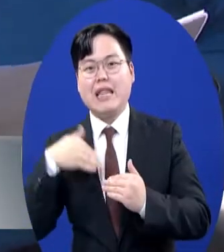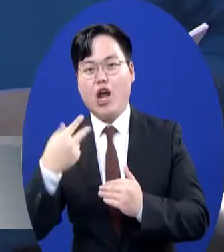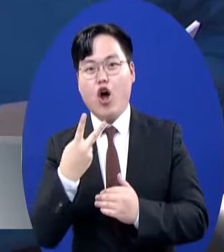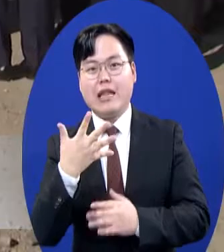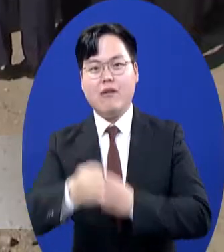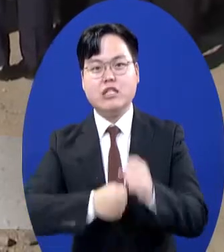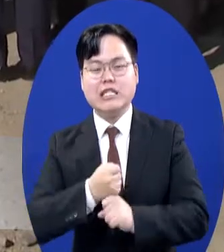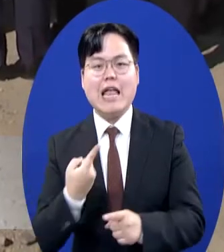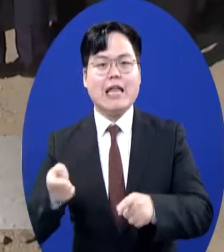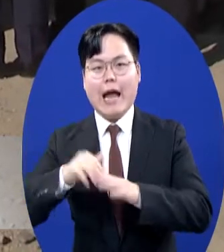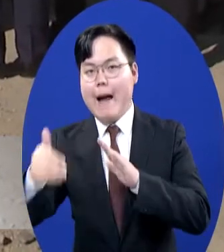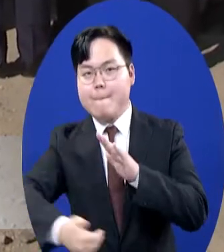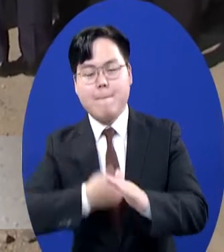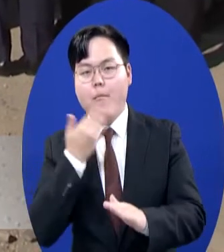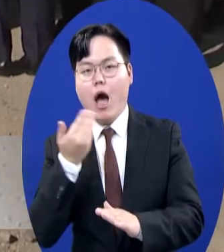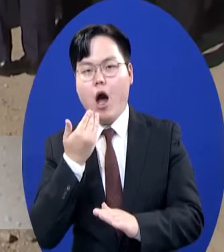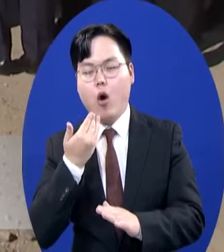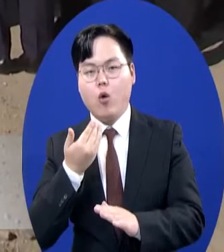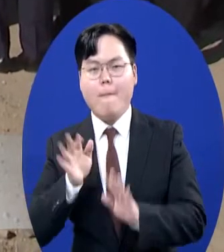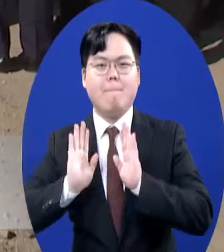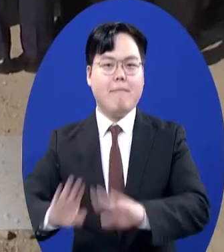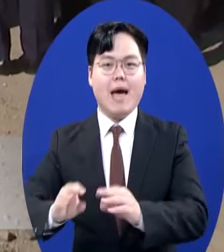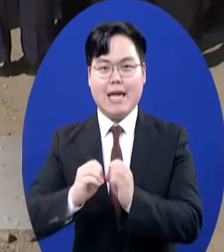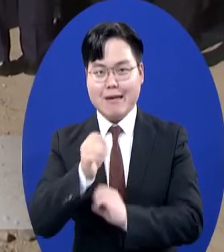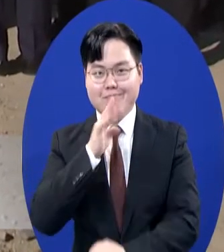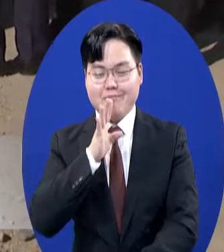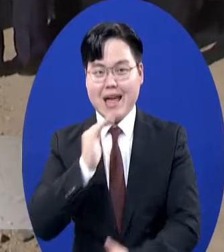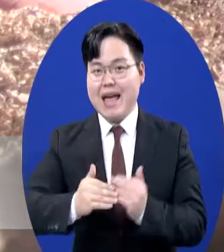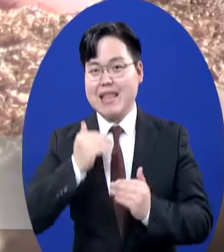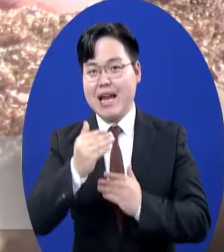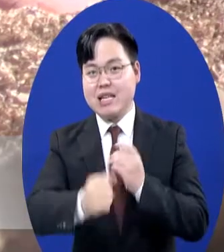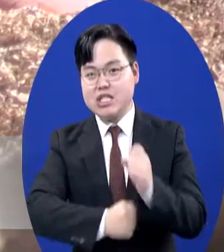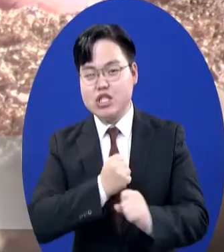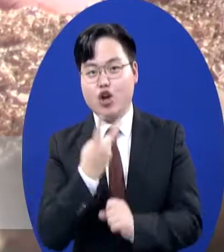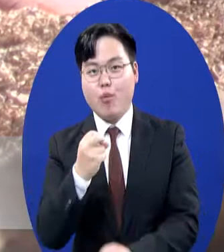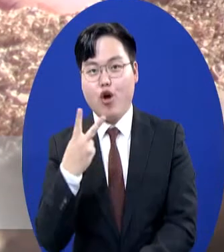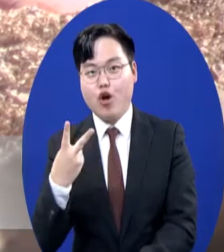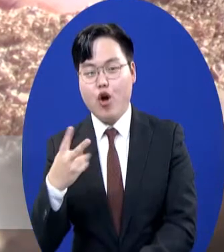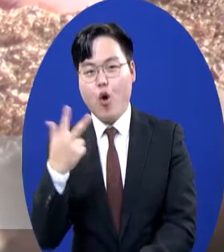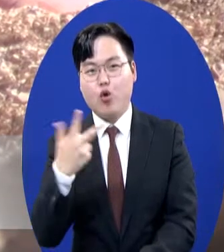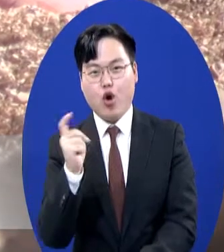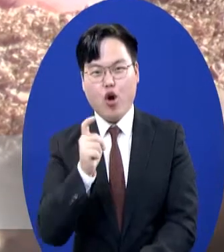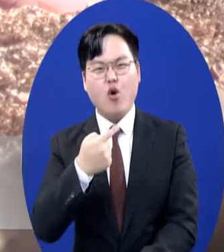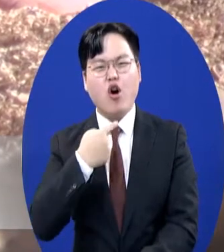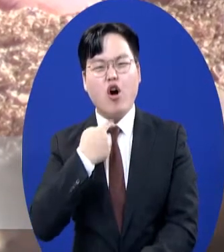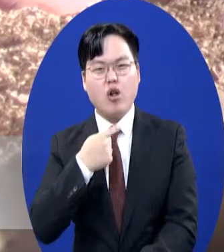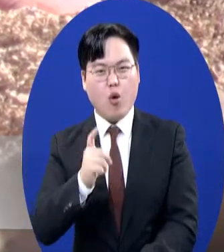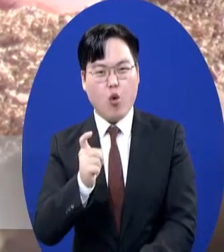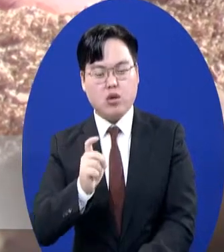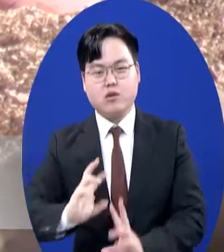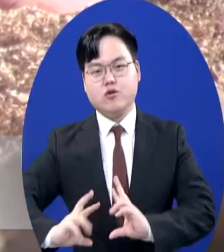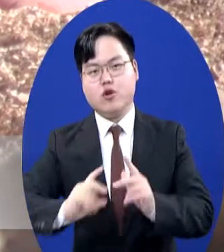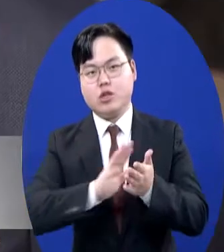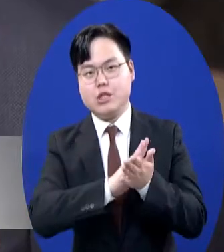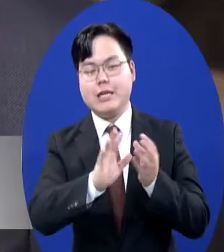жилд ухахгүйгээр өргөтгөлийг инхүү хийж дуусч байгаа юм байна. Харин ирэх жил олон улсын санхүүжилтээр 3-р хороолын орчмын хуучирсан шугам сүлжээг шинчилэх